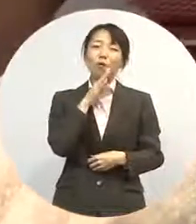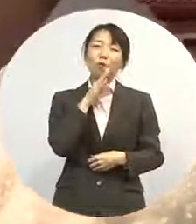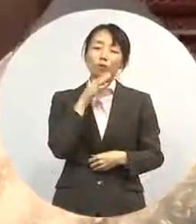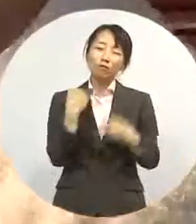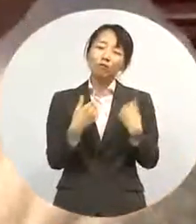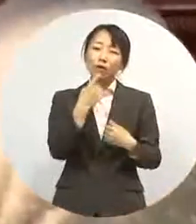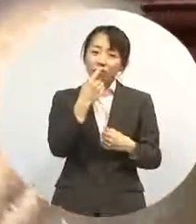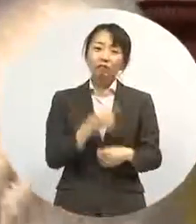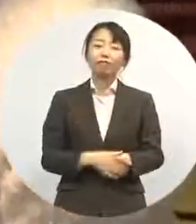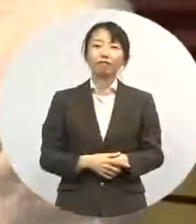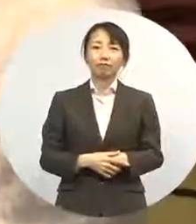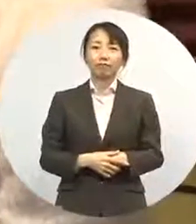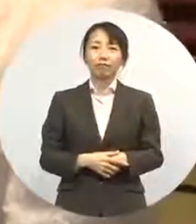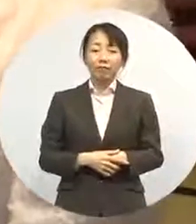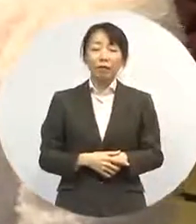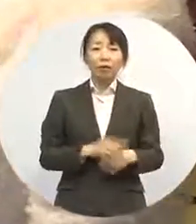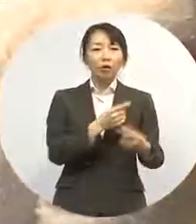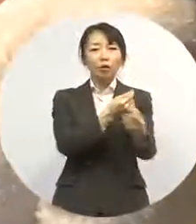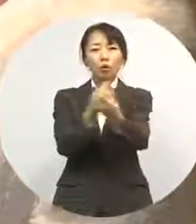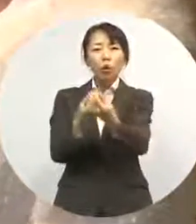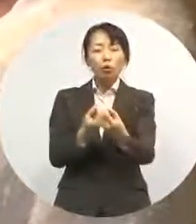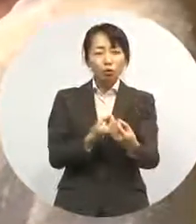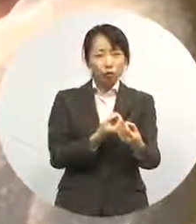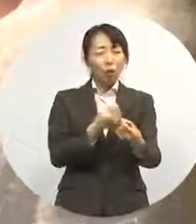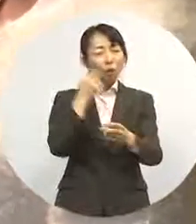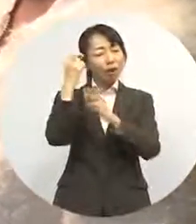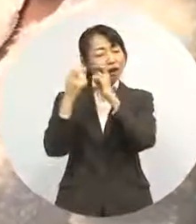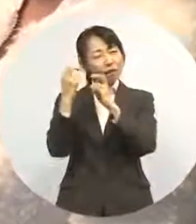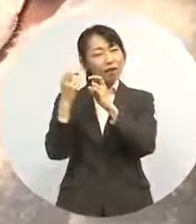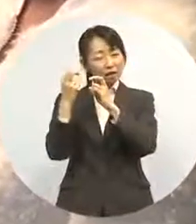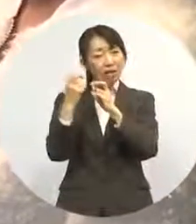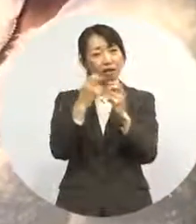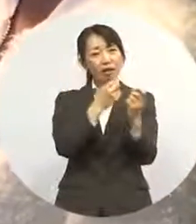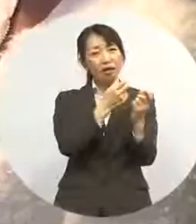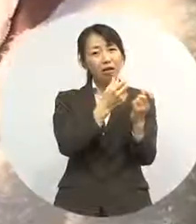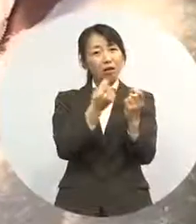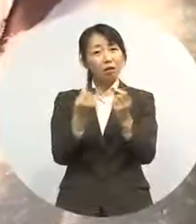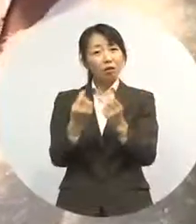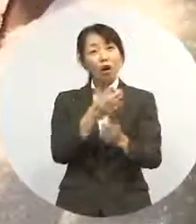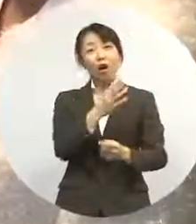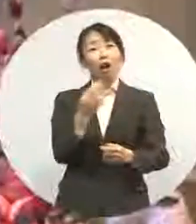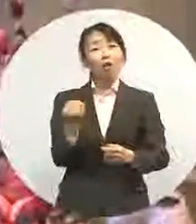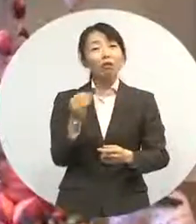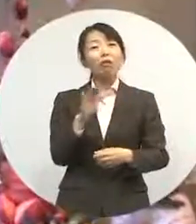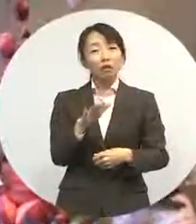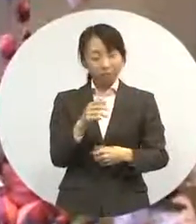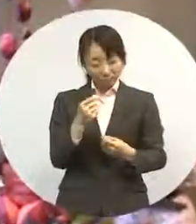しい。 共通の、ね、こう悩みとかも、ね、そうですよね。